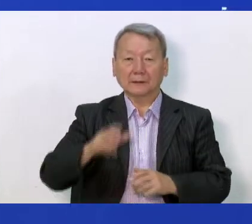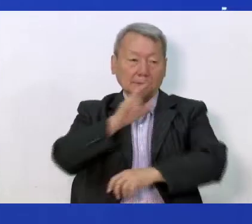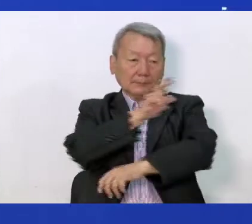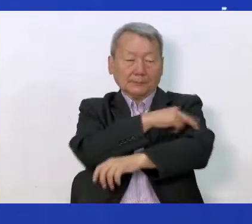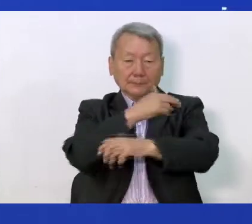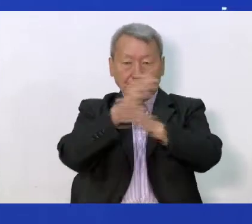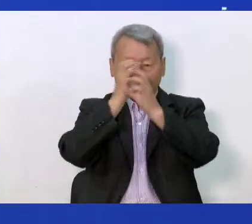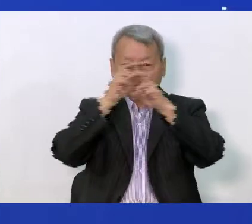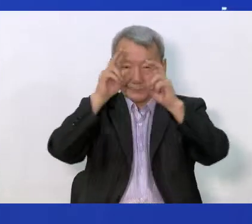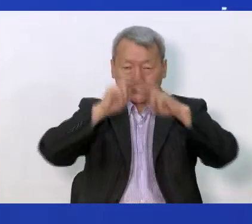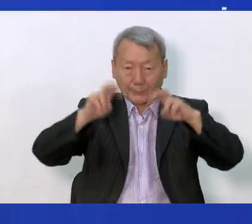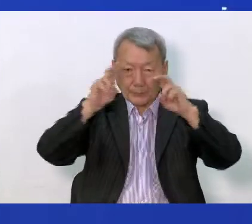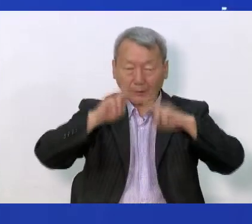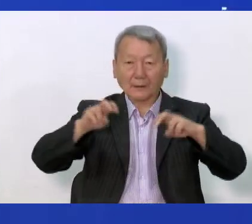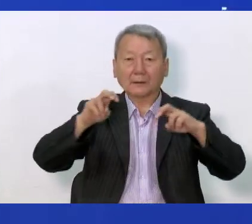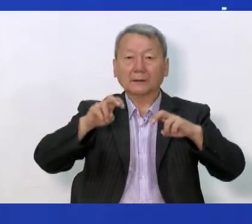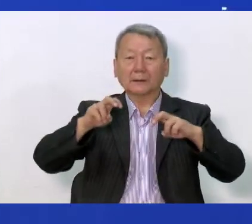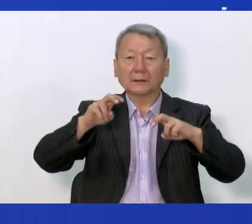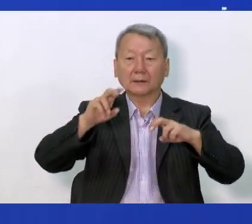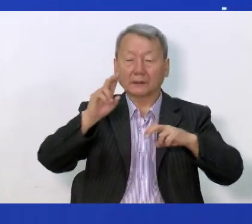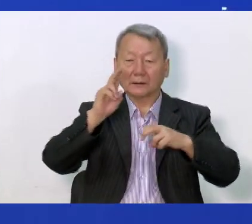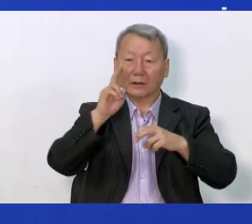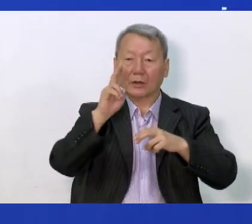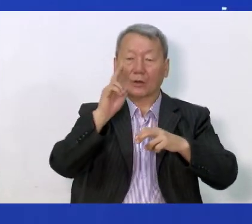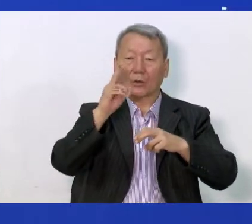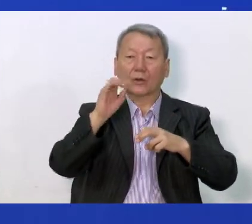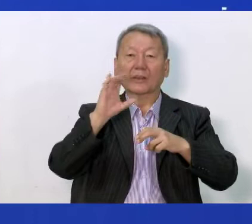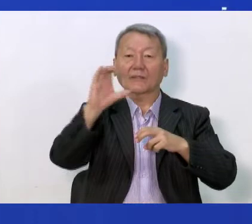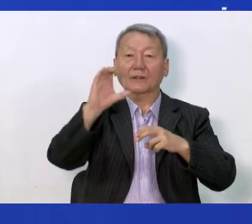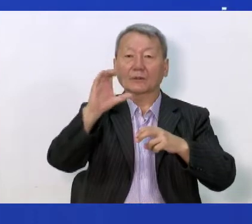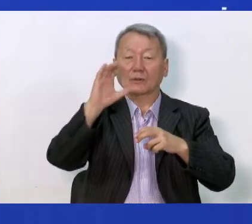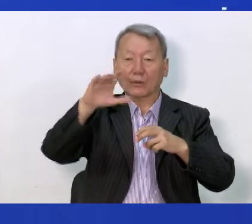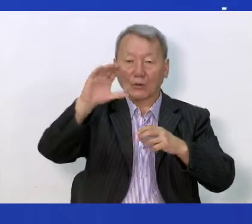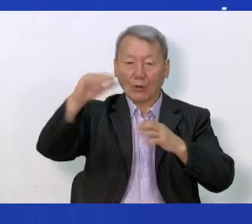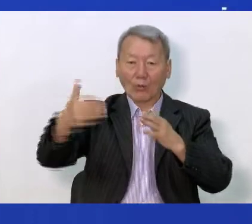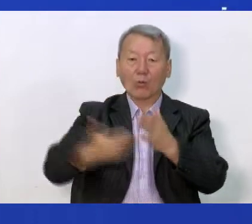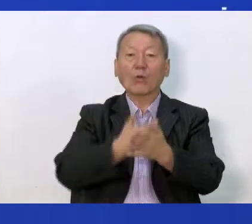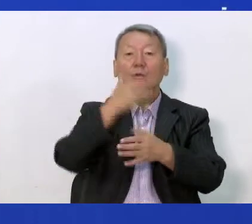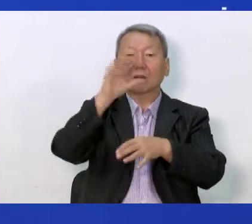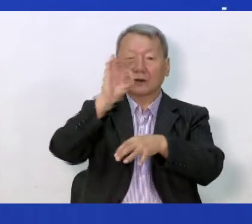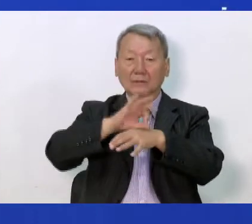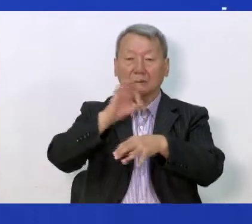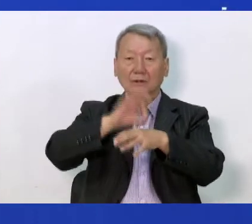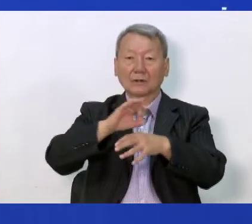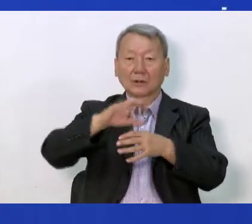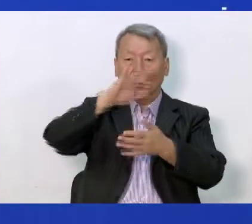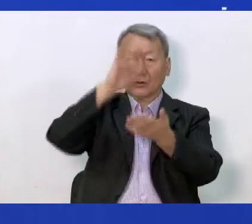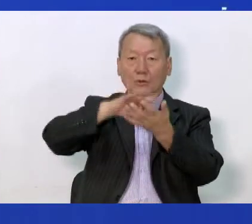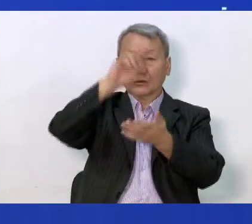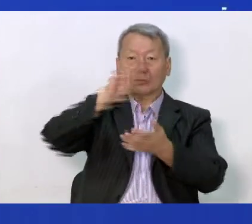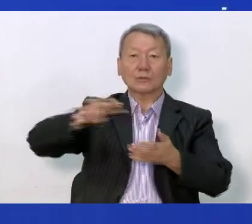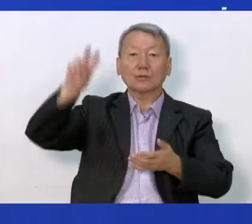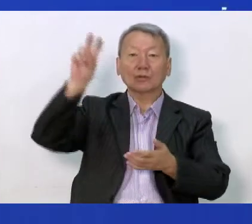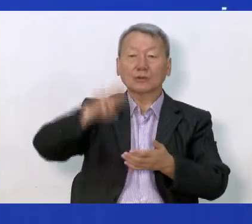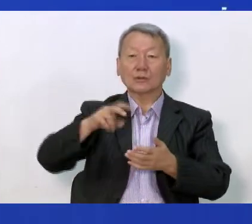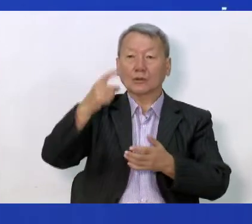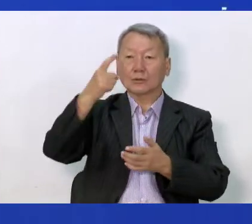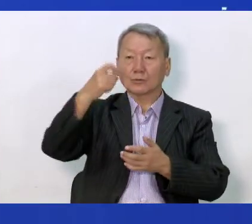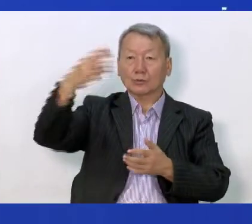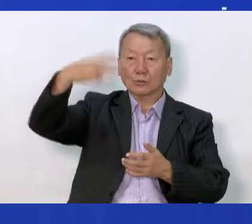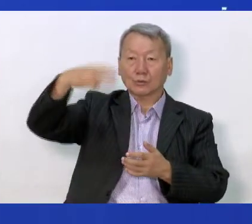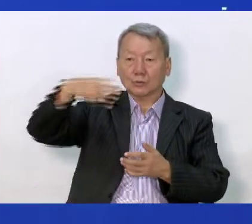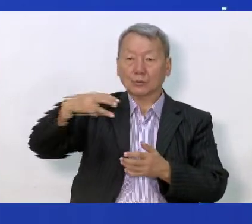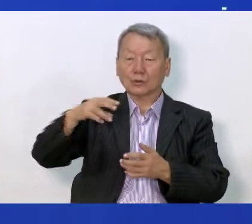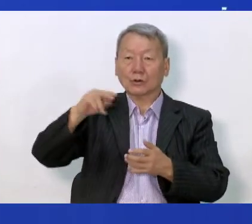Клиникалык эпидемиологиялык тастыкталган COVID-19 жаңы учурлары Бишкек шаарында 130,